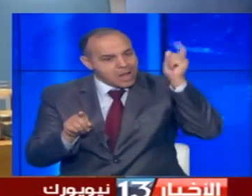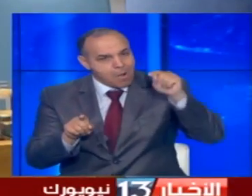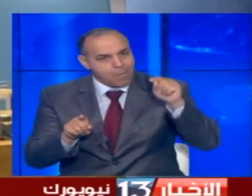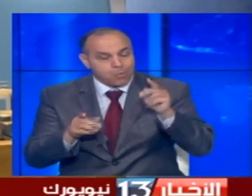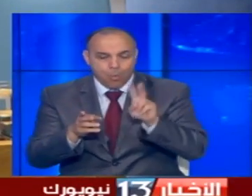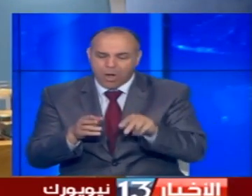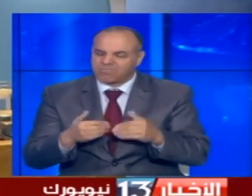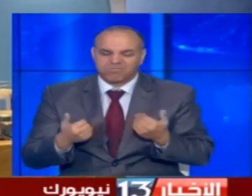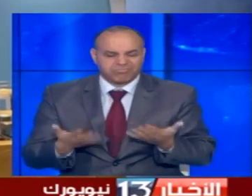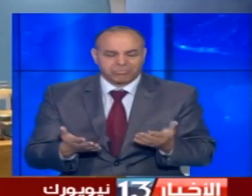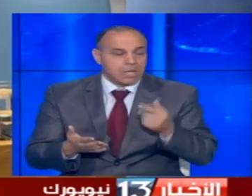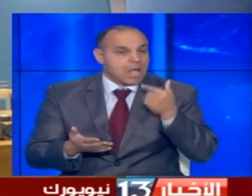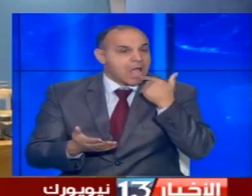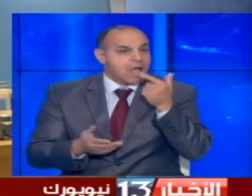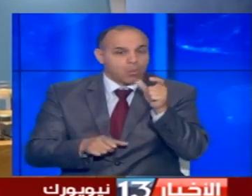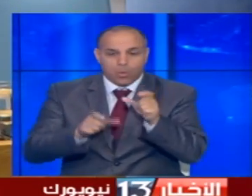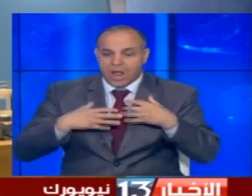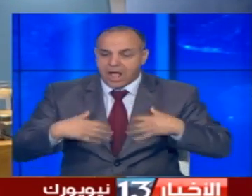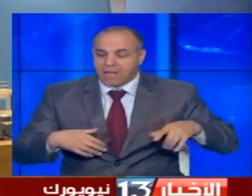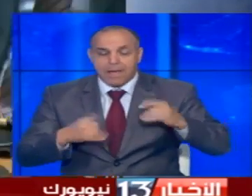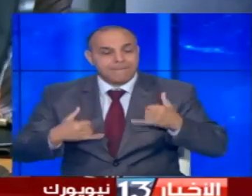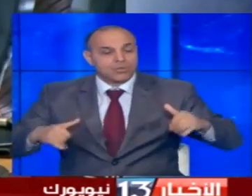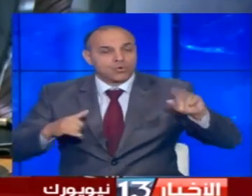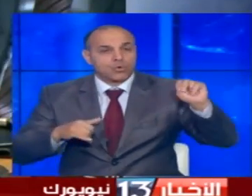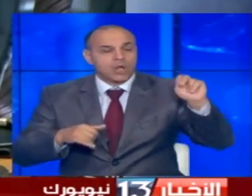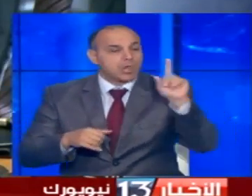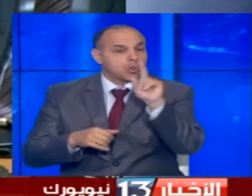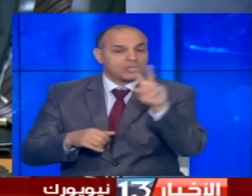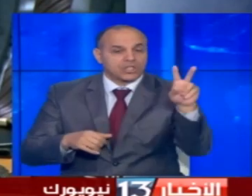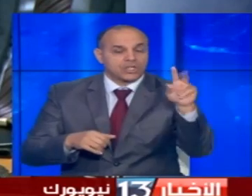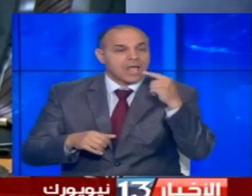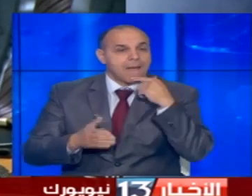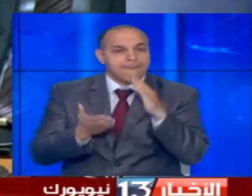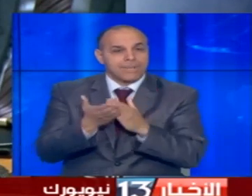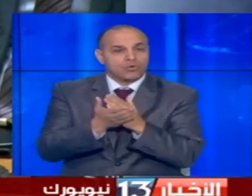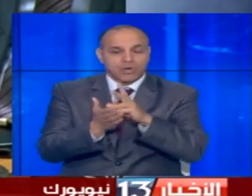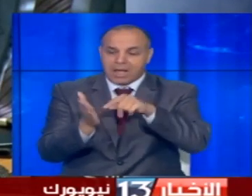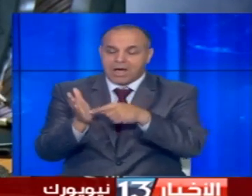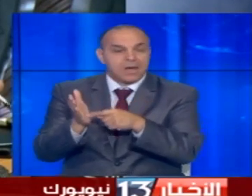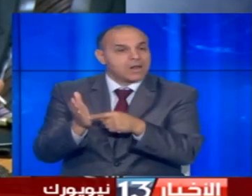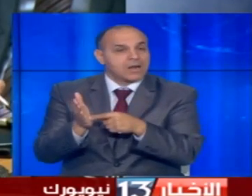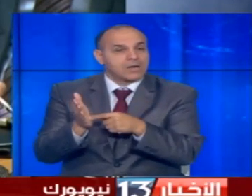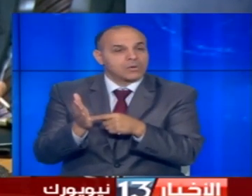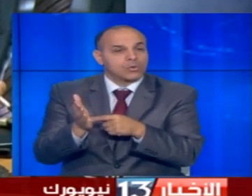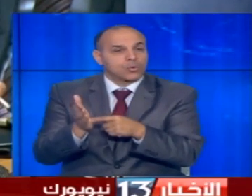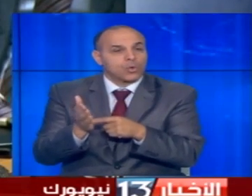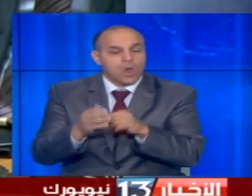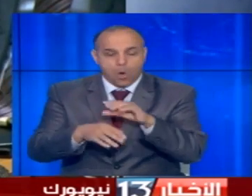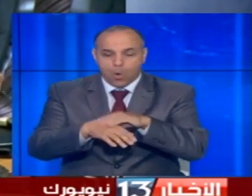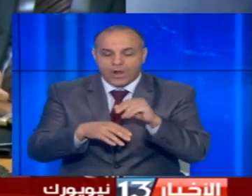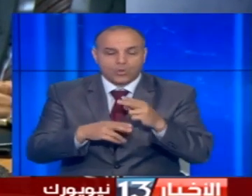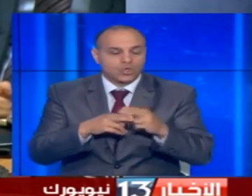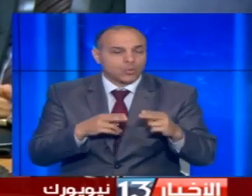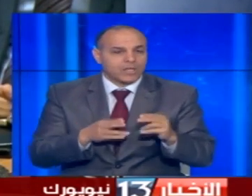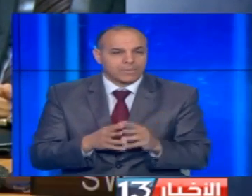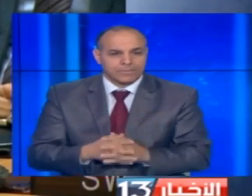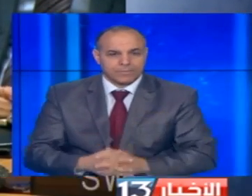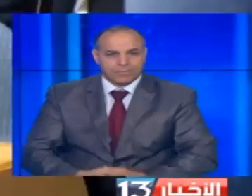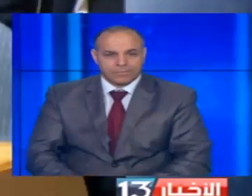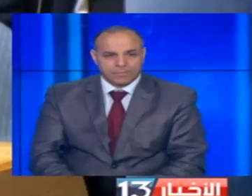بالواقع فيما ايد بقيه اعضاء المجلس ال3 مشروع القرار الذي صغته السويد والكويت